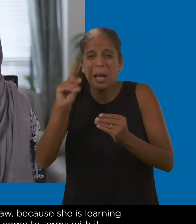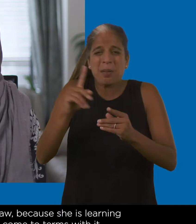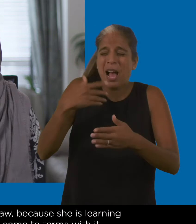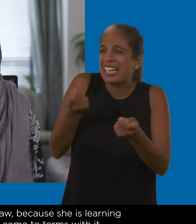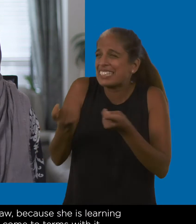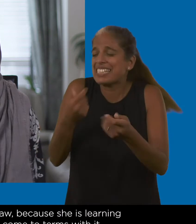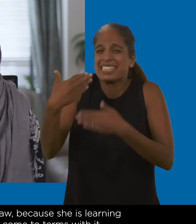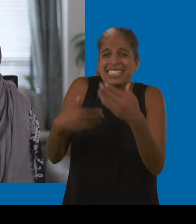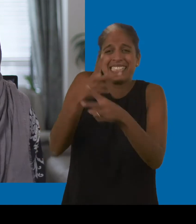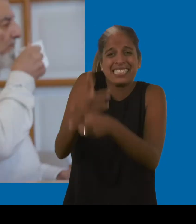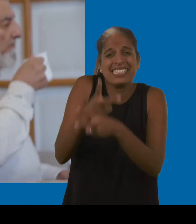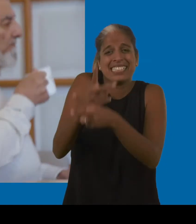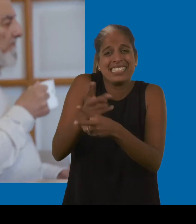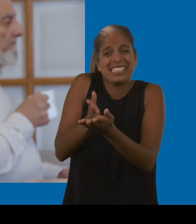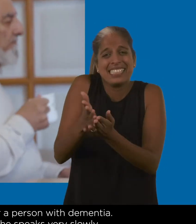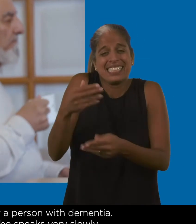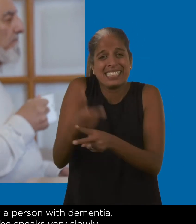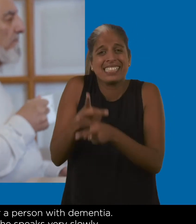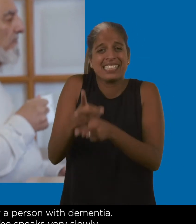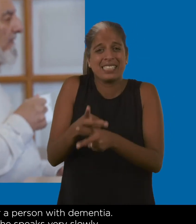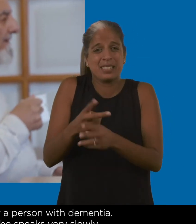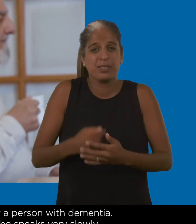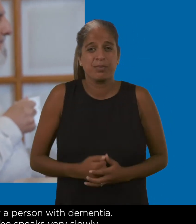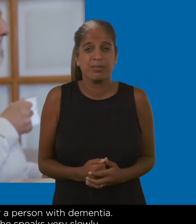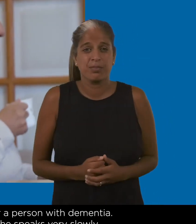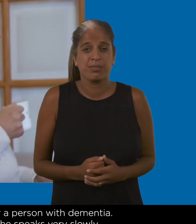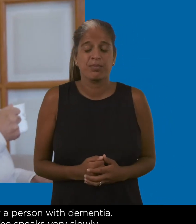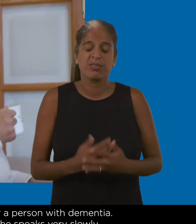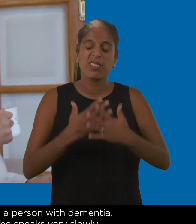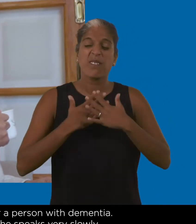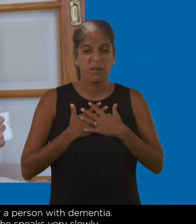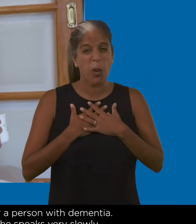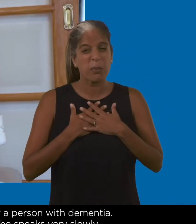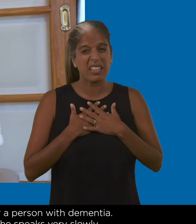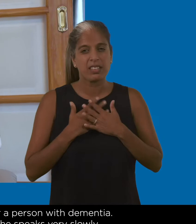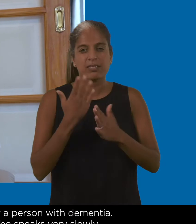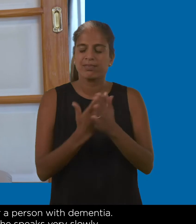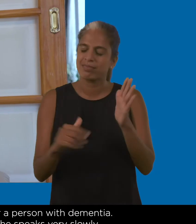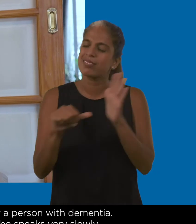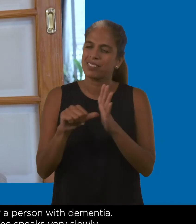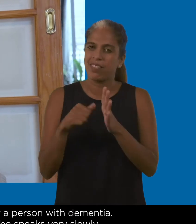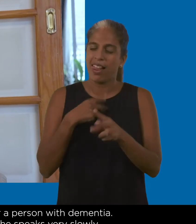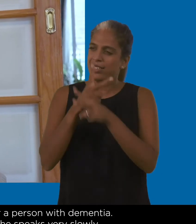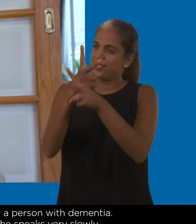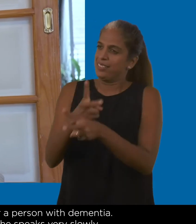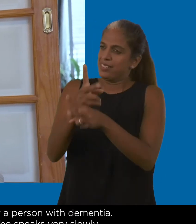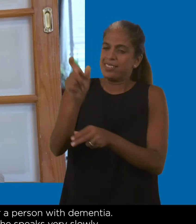with it and come to terms with it. मुझे बहुत मुश्किल है look after